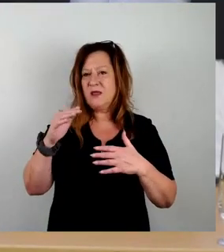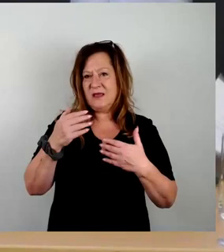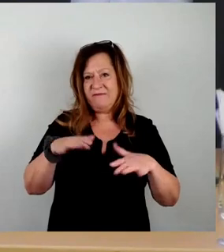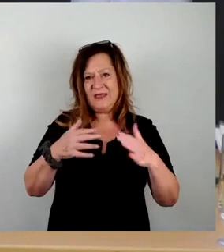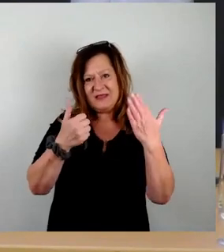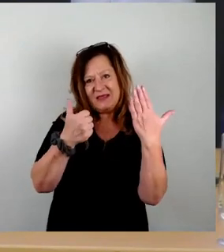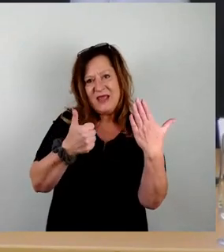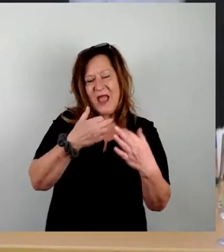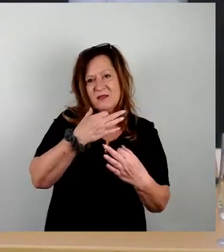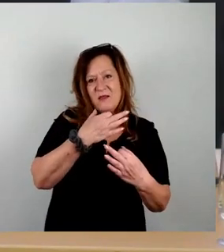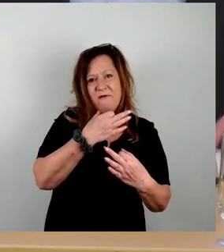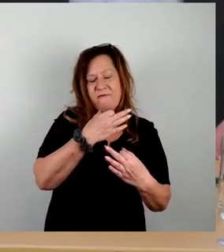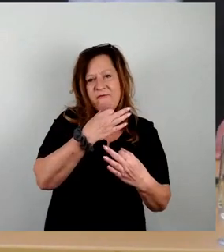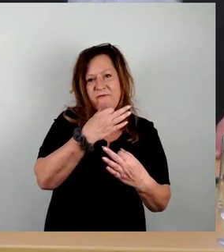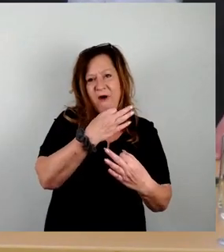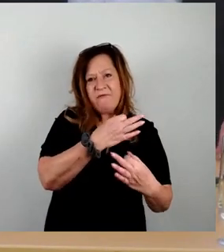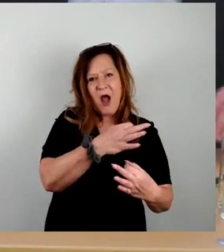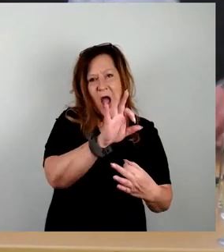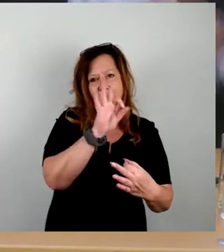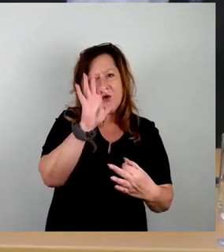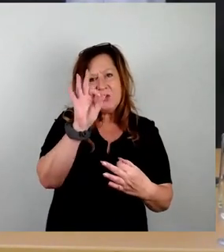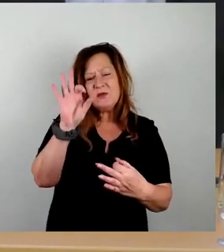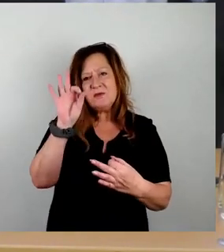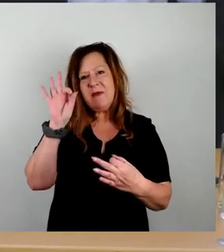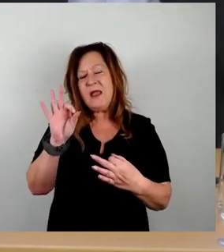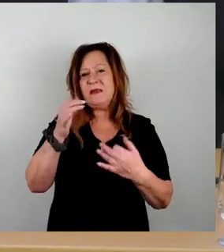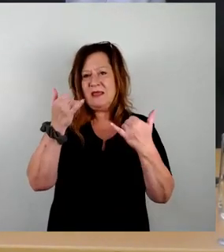sind ausgewählt worden und ich darf die einzelnen